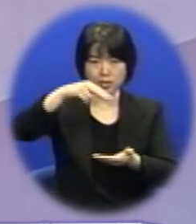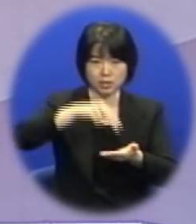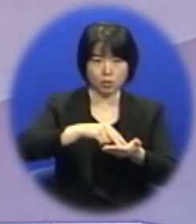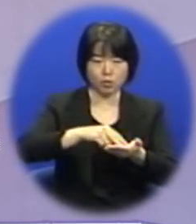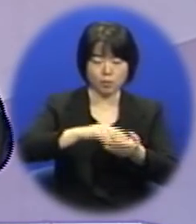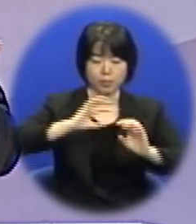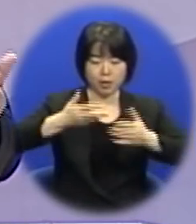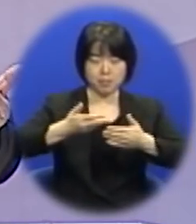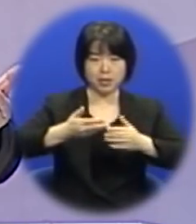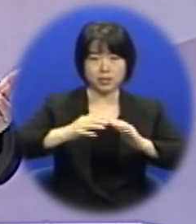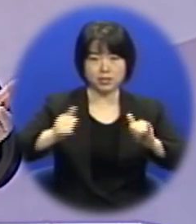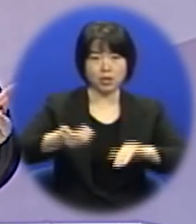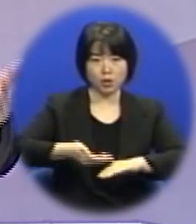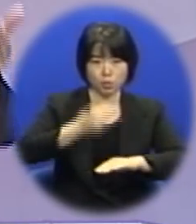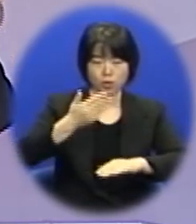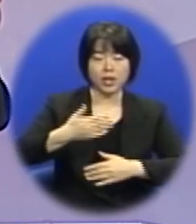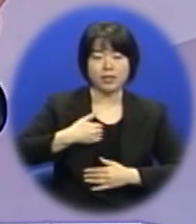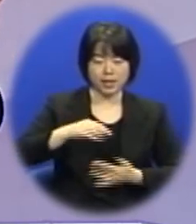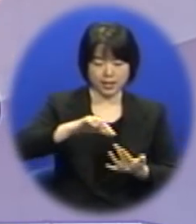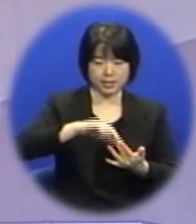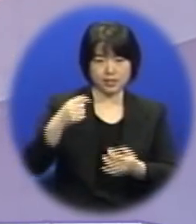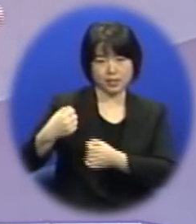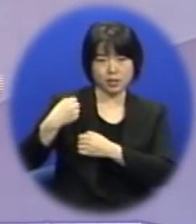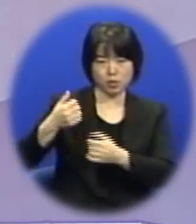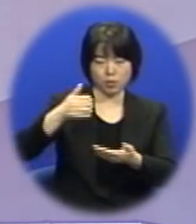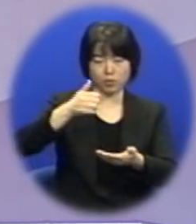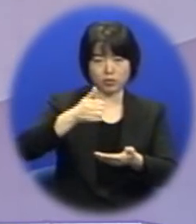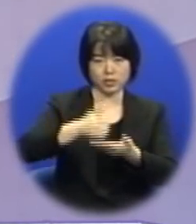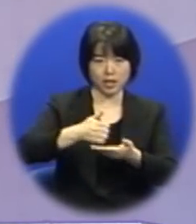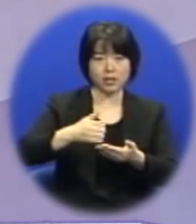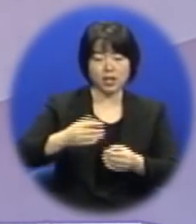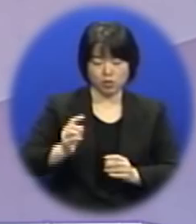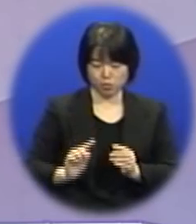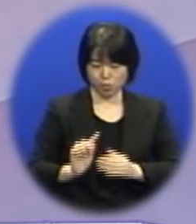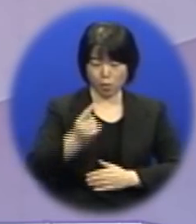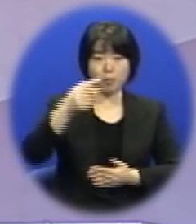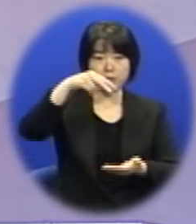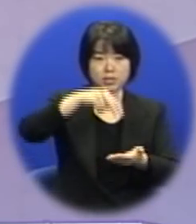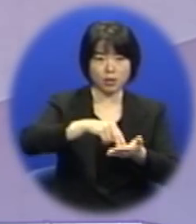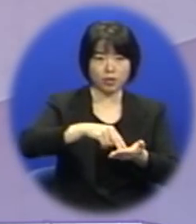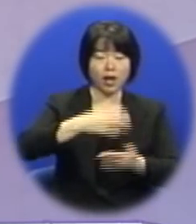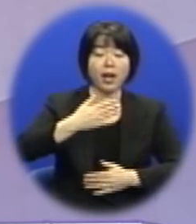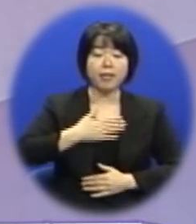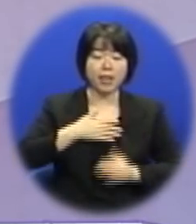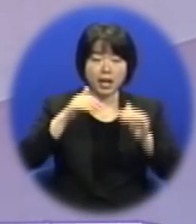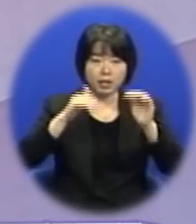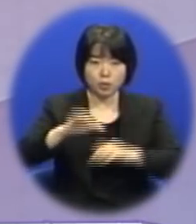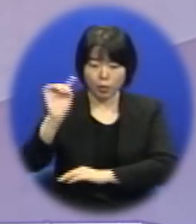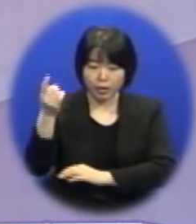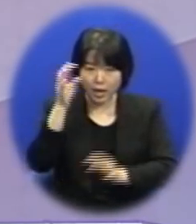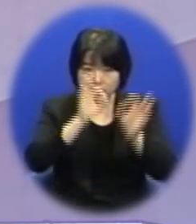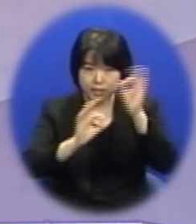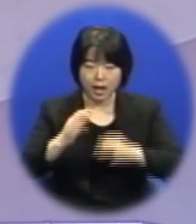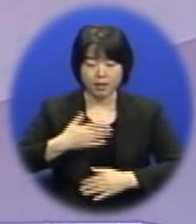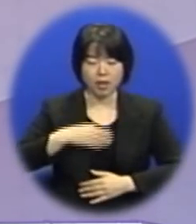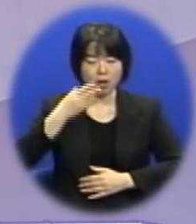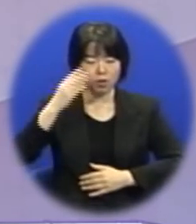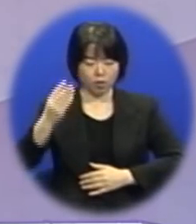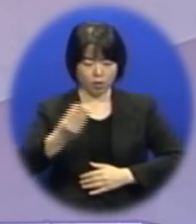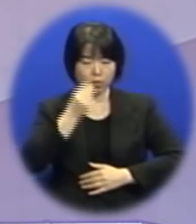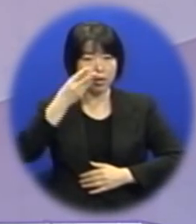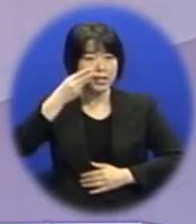위에 내가 선택한 용사를 높이 세웠다. 나는 내 종 다윗을 찾아서 내 거룩한 기름을